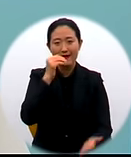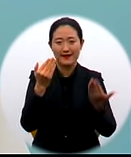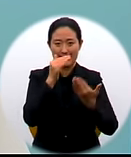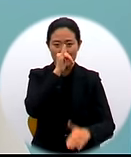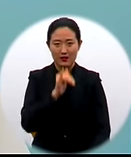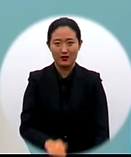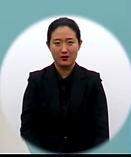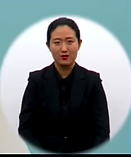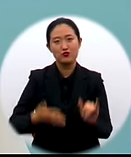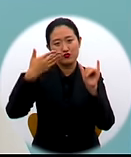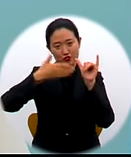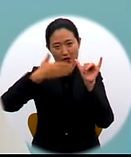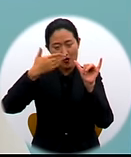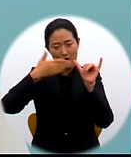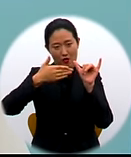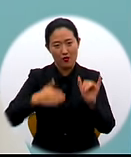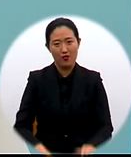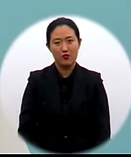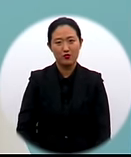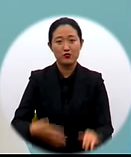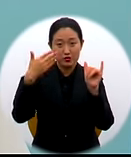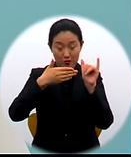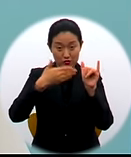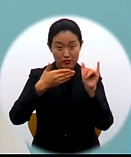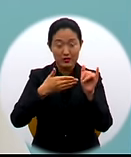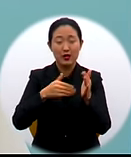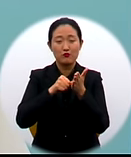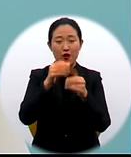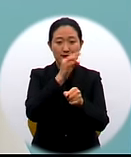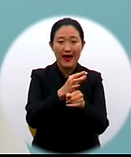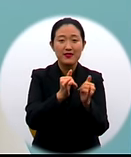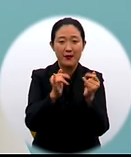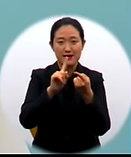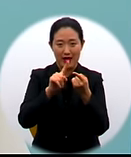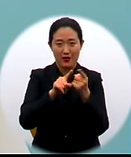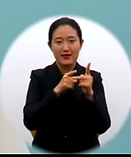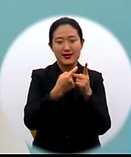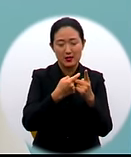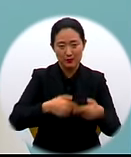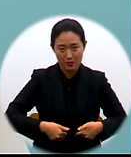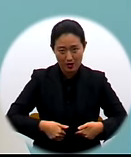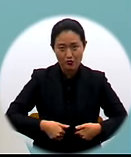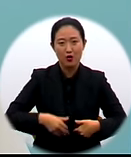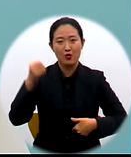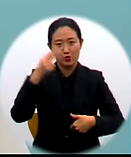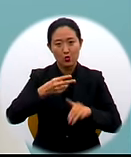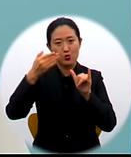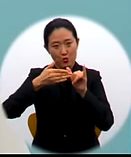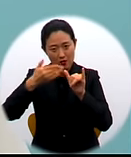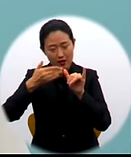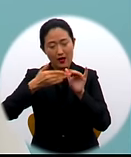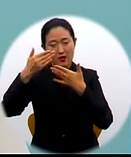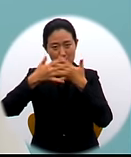있습니다. 유튜버예요. 유튜버는 소비자에 대한 이해도 있어야 되지만 유튜버가 됐건 어떤 동영상